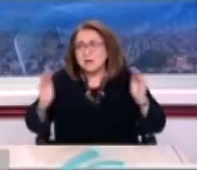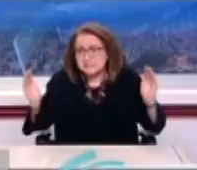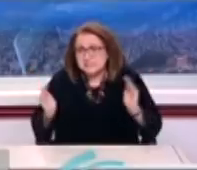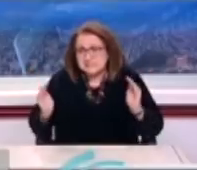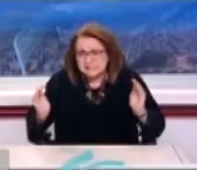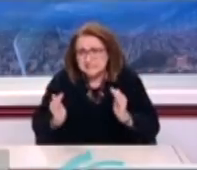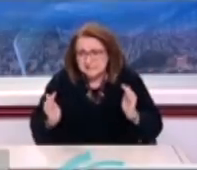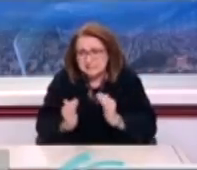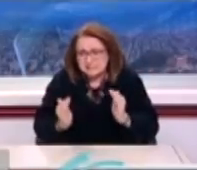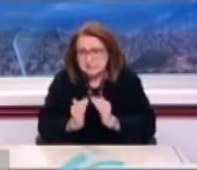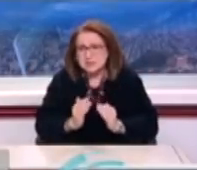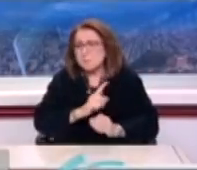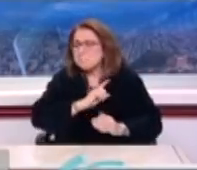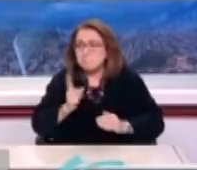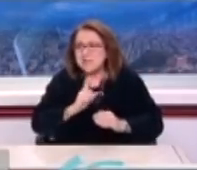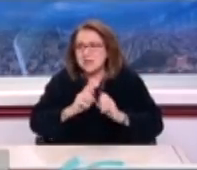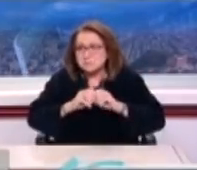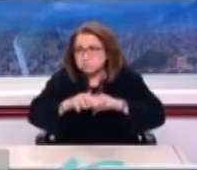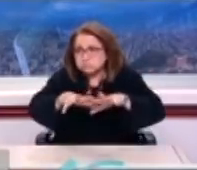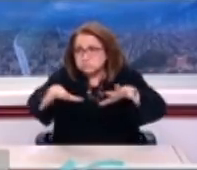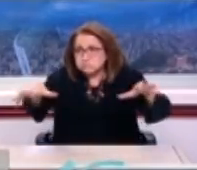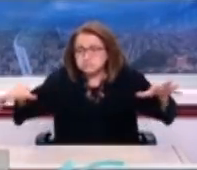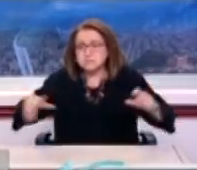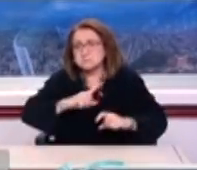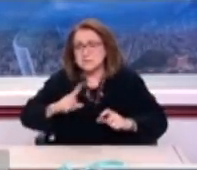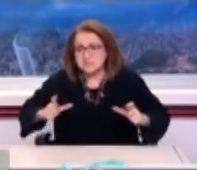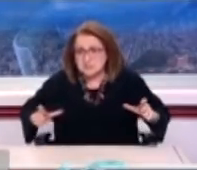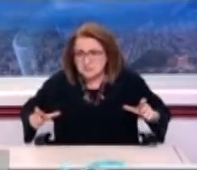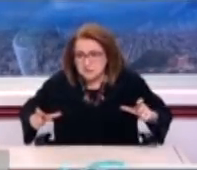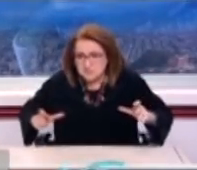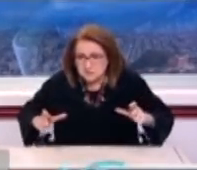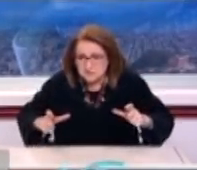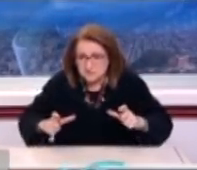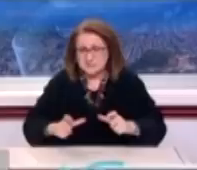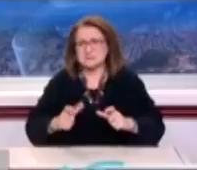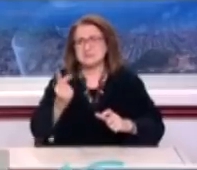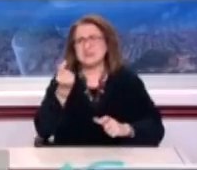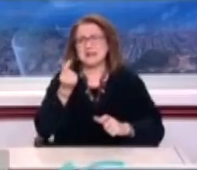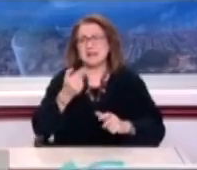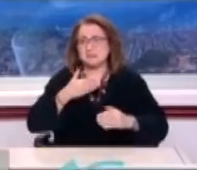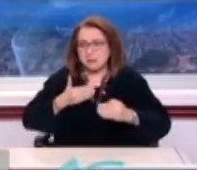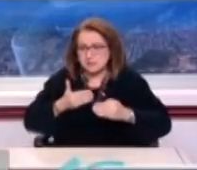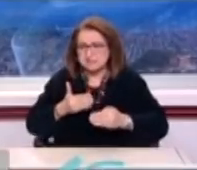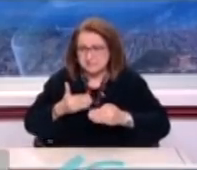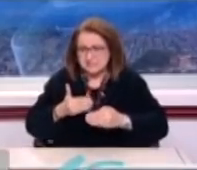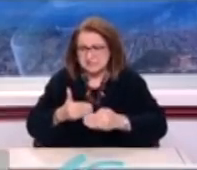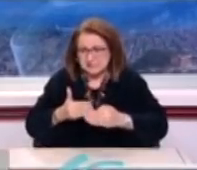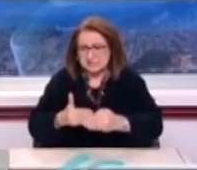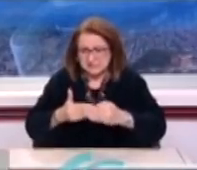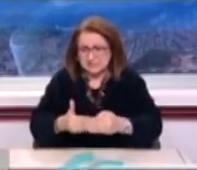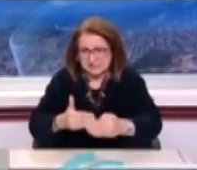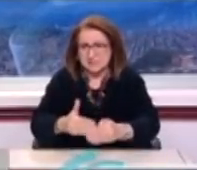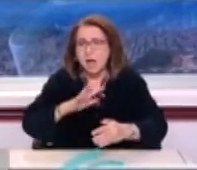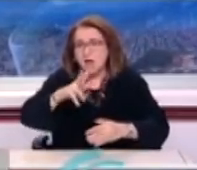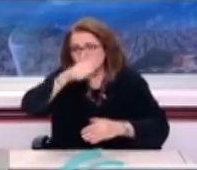διασπαρεί η μετάδοση και η διασπορά της νόσου στον χρόνο, ώστε να ελαχιστοποιηθούν οι επιπτώσεις